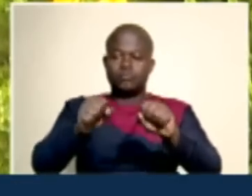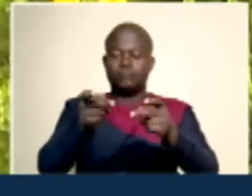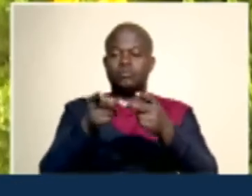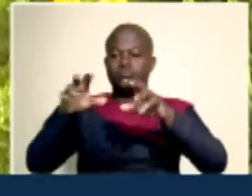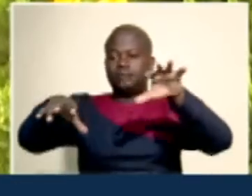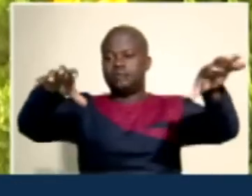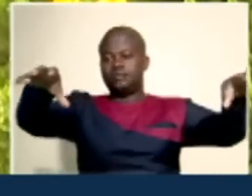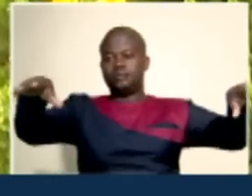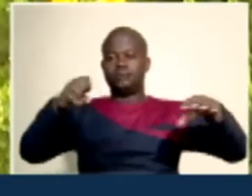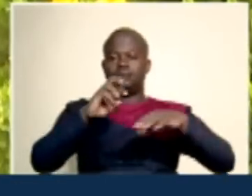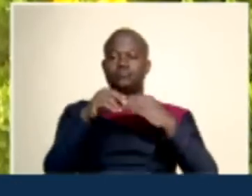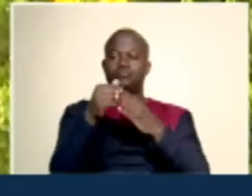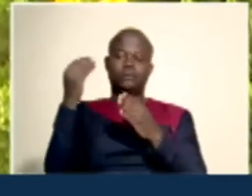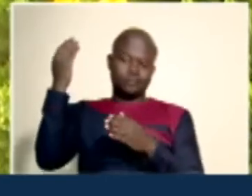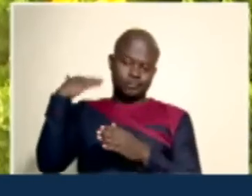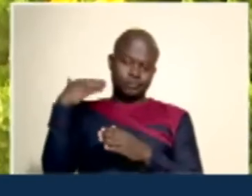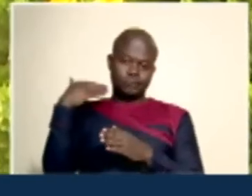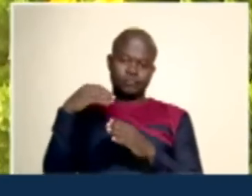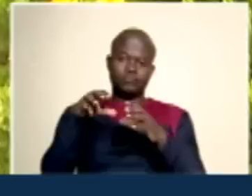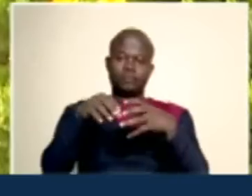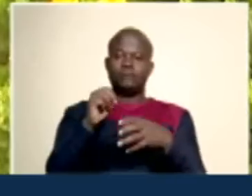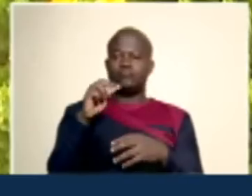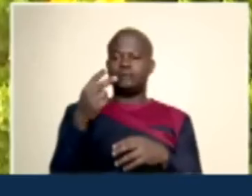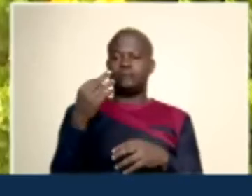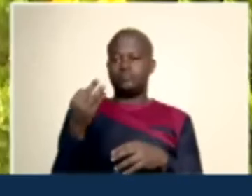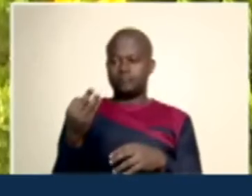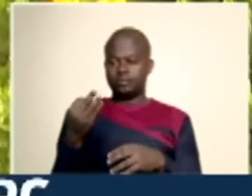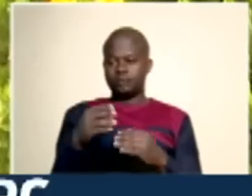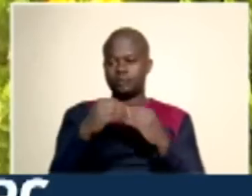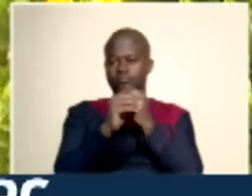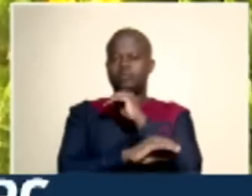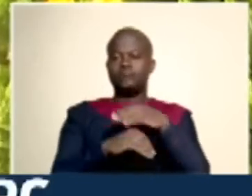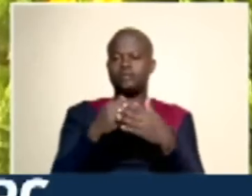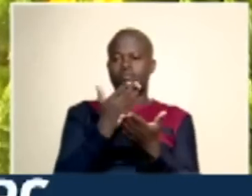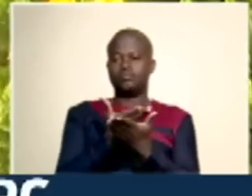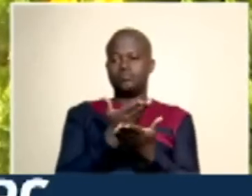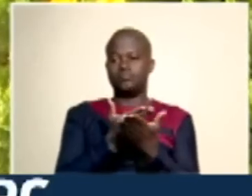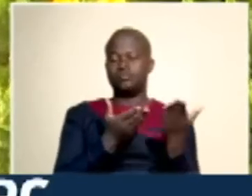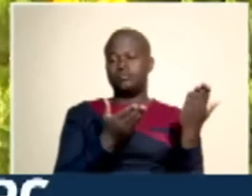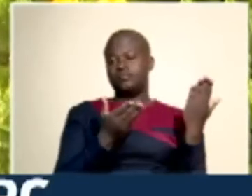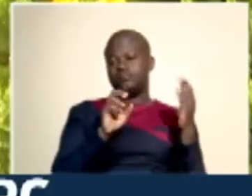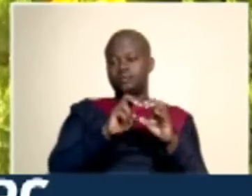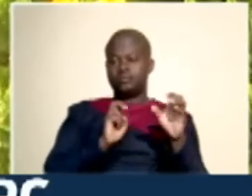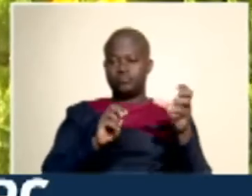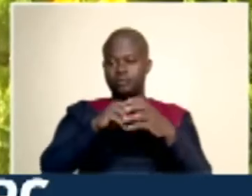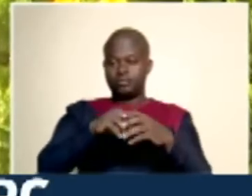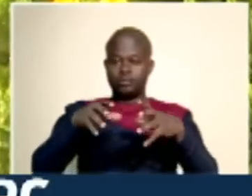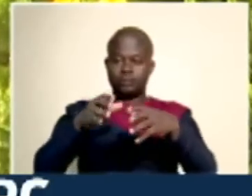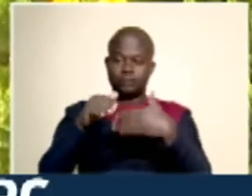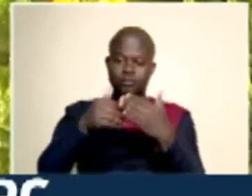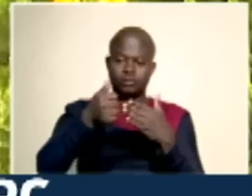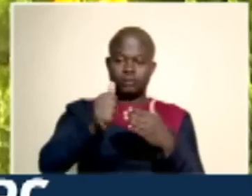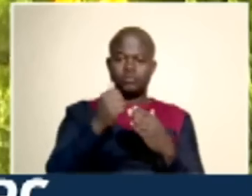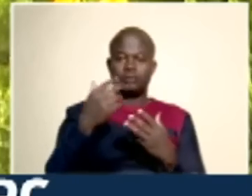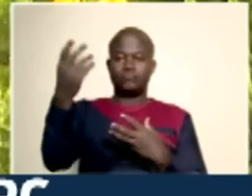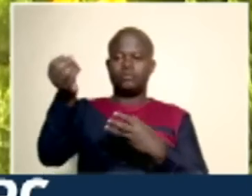ibice cyangwa ibyahoze ari ibirindiro by'umutwe wa M23 abakuru b'ibihugu bari barasabye yuko bava mu birindiro byabo bakajya mu